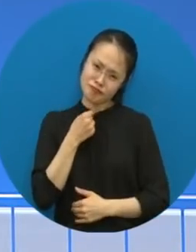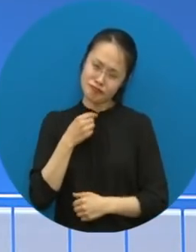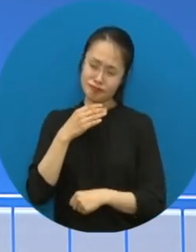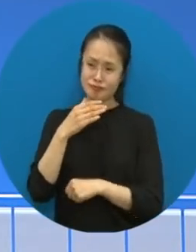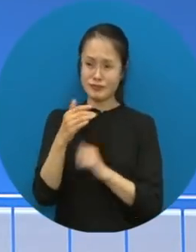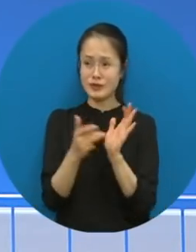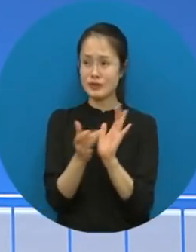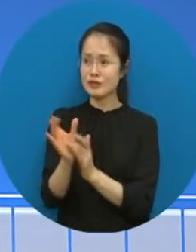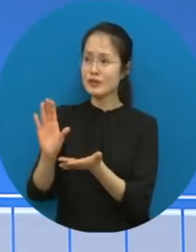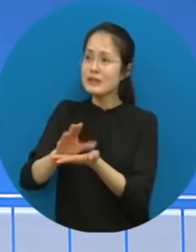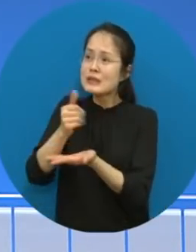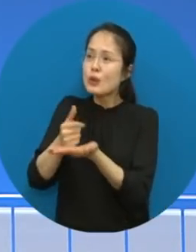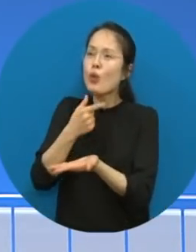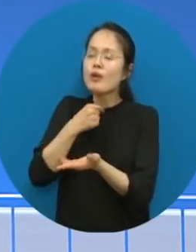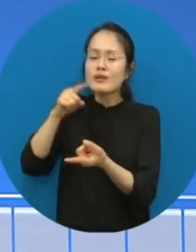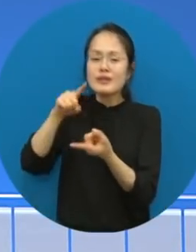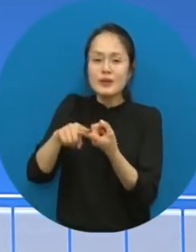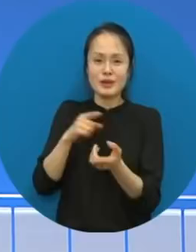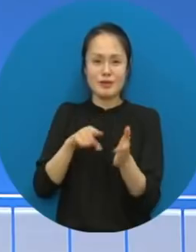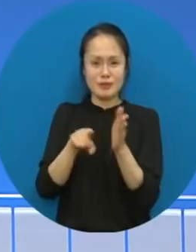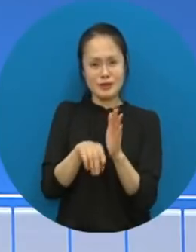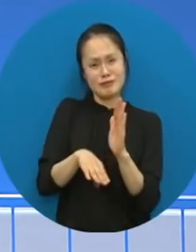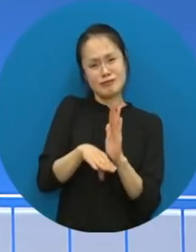될까요? 할렐루야.